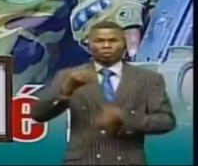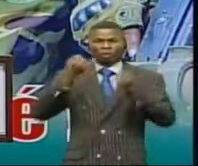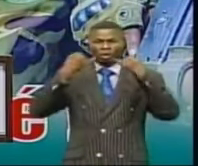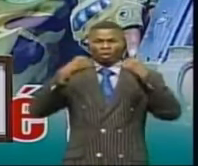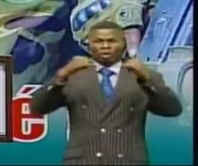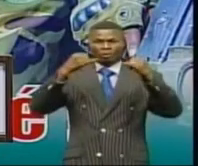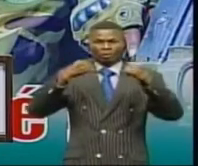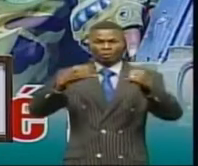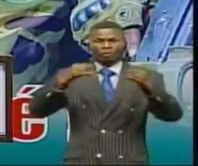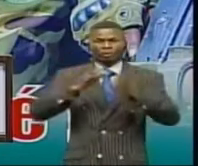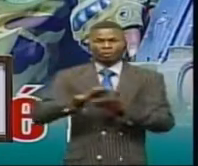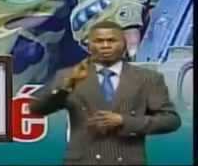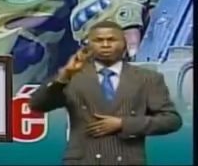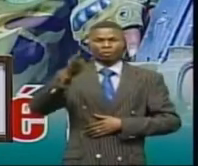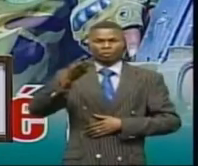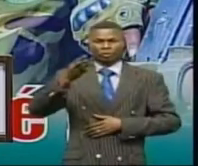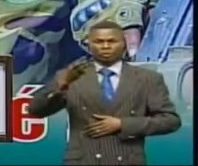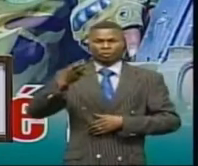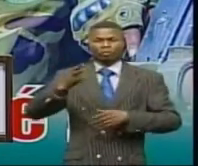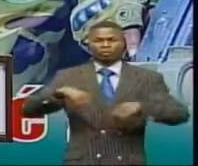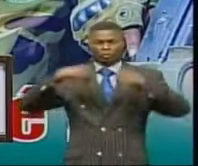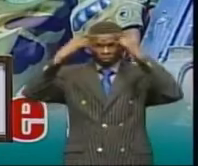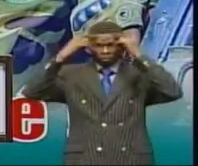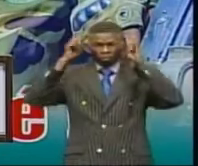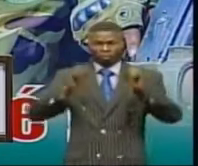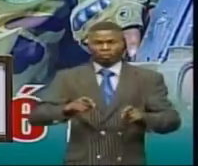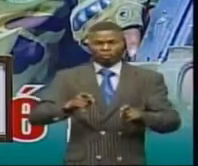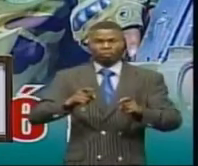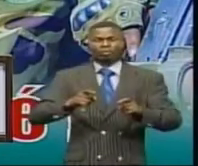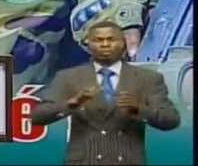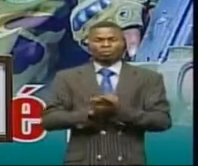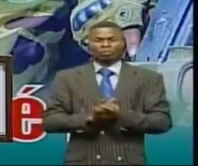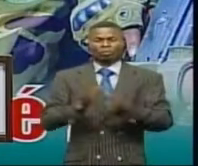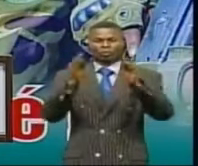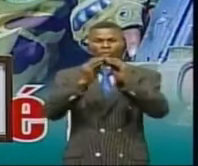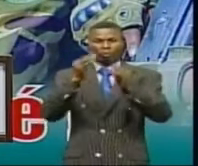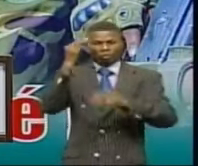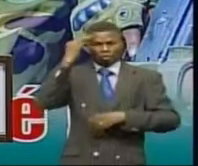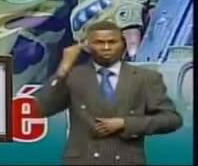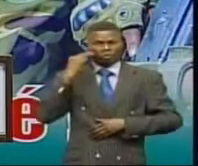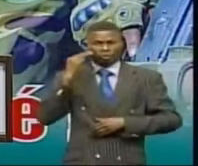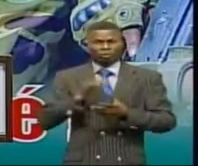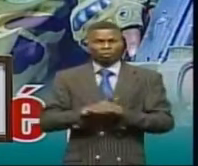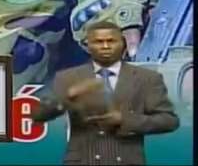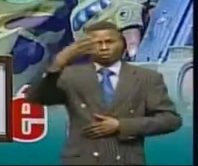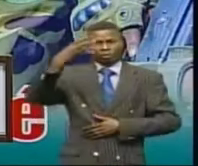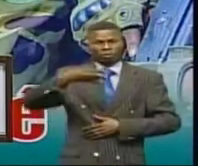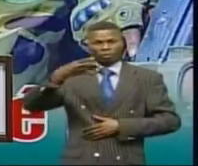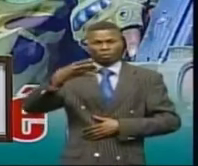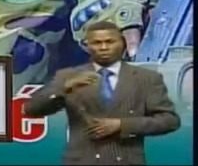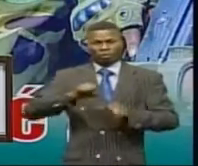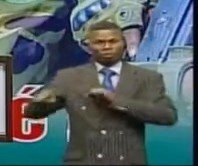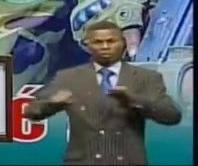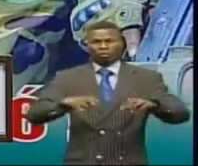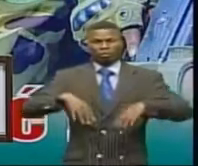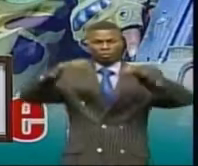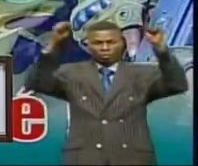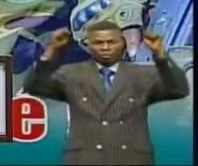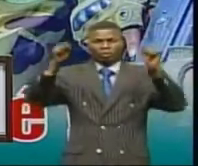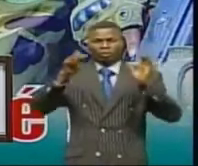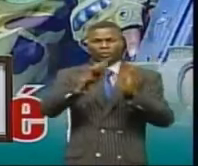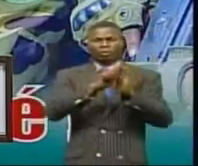d'information. 3. Approbation d'un relevé des décisions du Conseil de ministres. 4. Examen et adoption